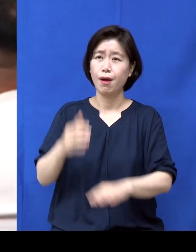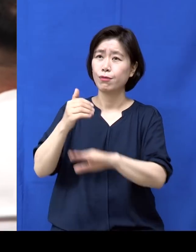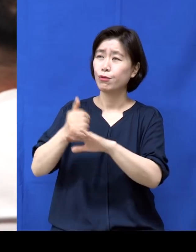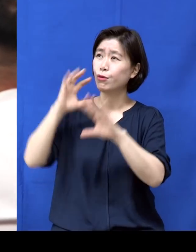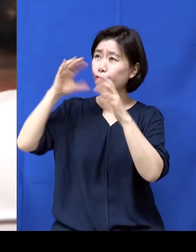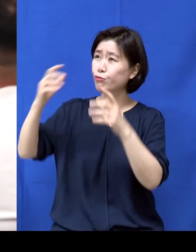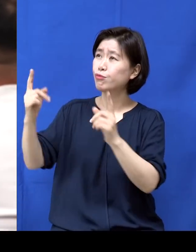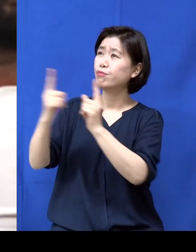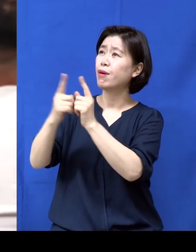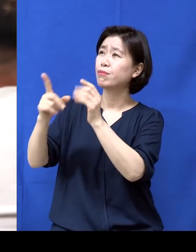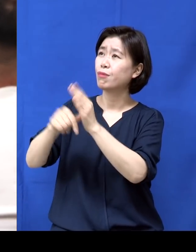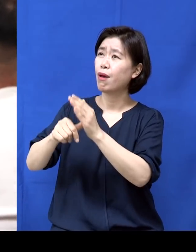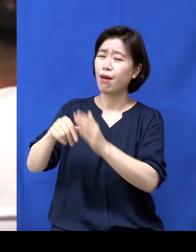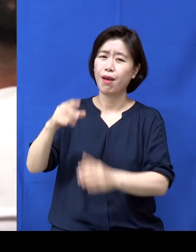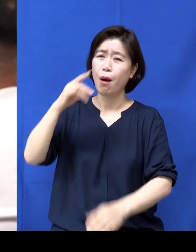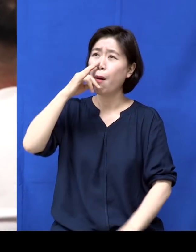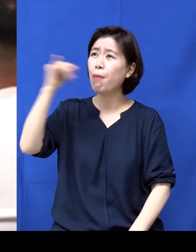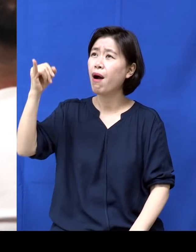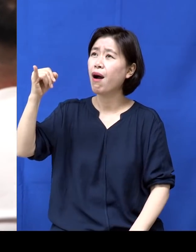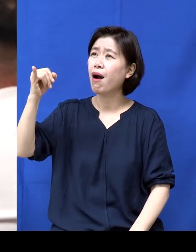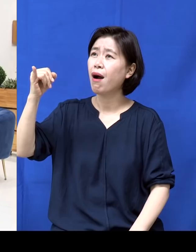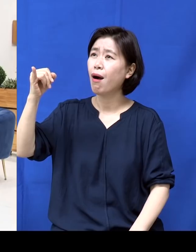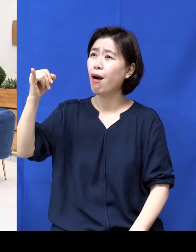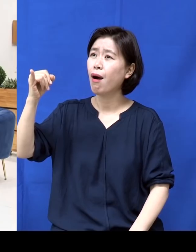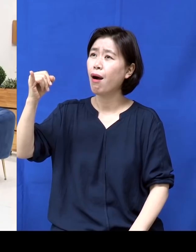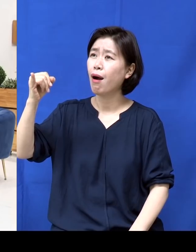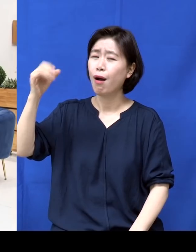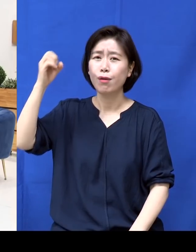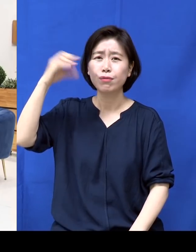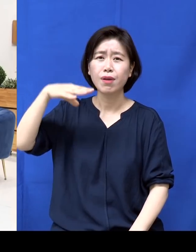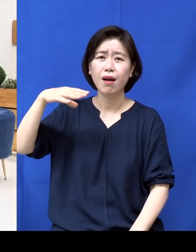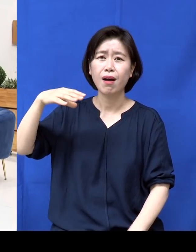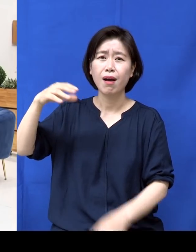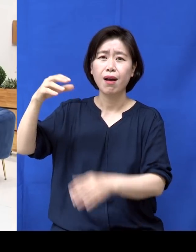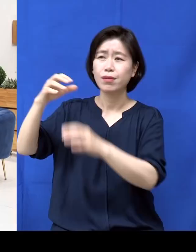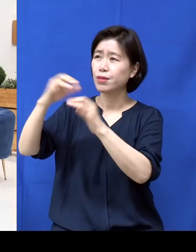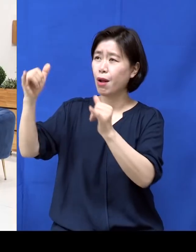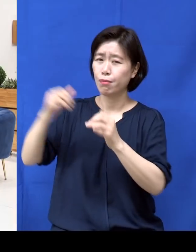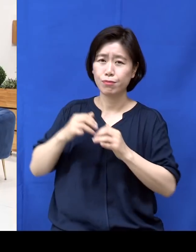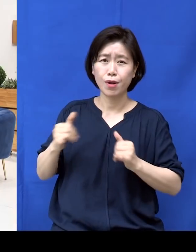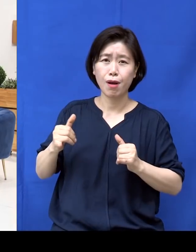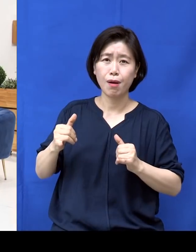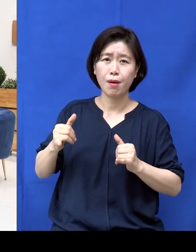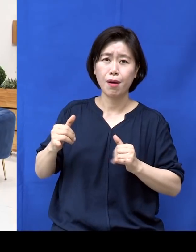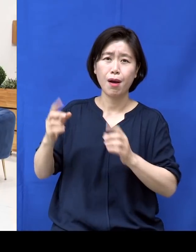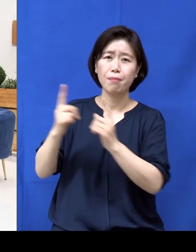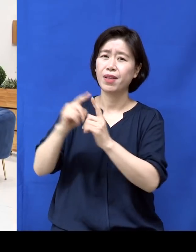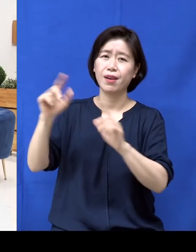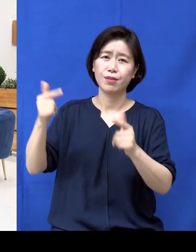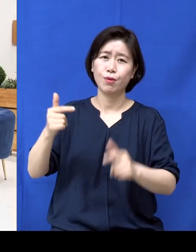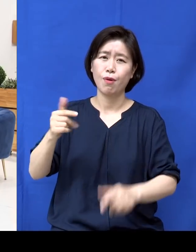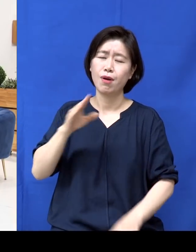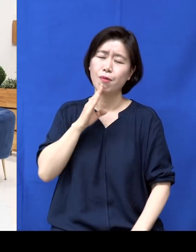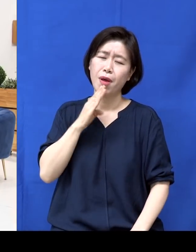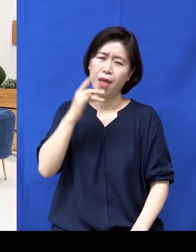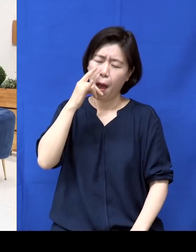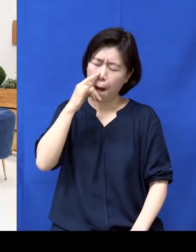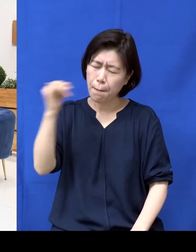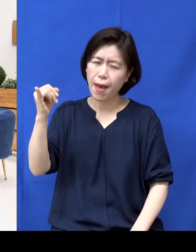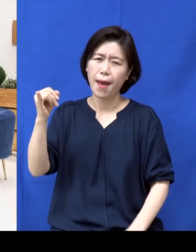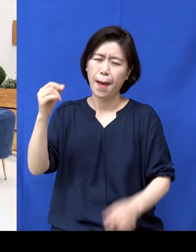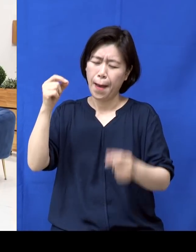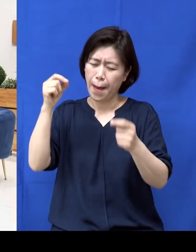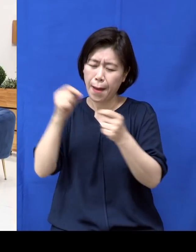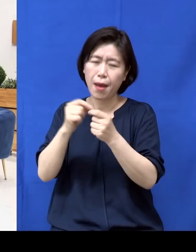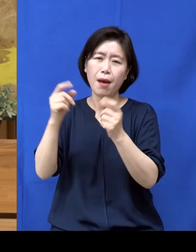있어요. 그러니까 내 엄마였으면 좋겠어요. 천국에서도. 근데 엄마와 나가 그냥 하나의 존재로 만나는 게 아니라 그냥 내 엄마였으면 좋겠다는 그런